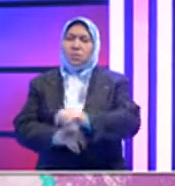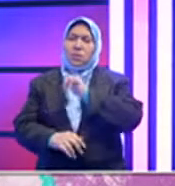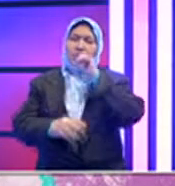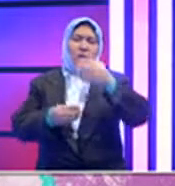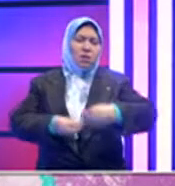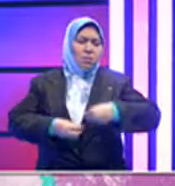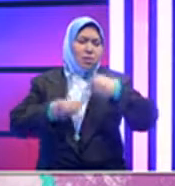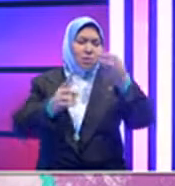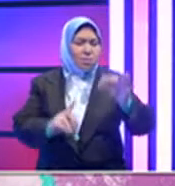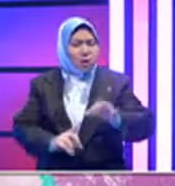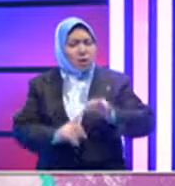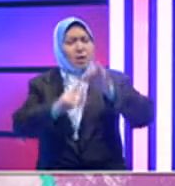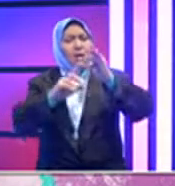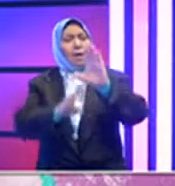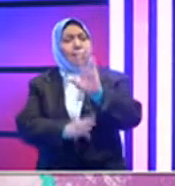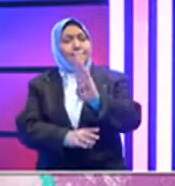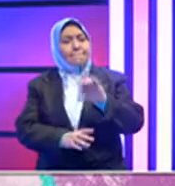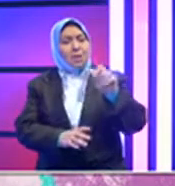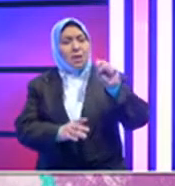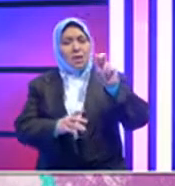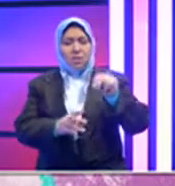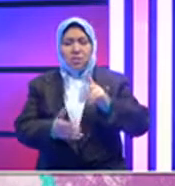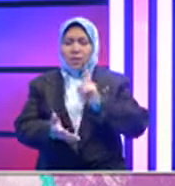kultum tak melulu